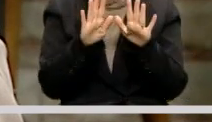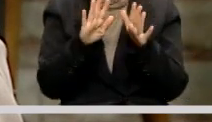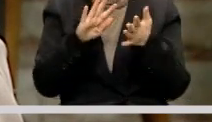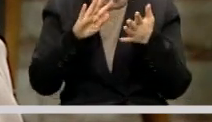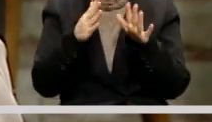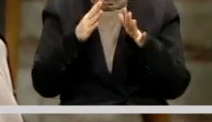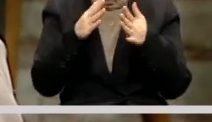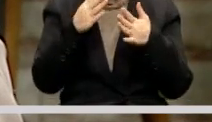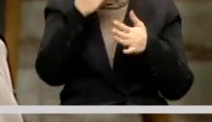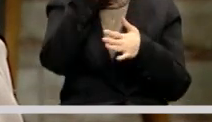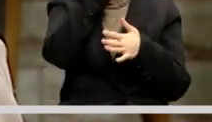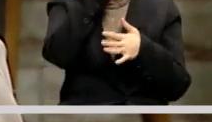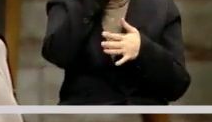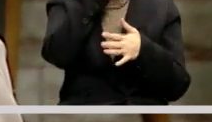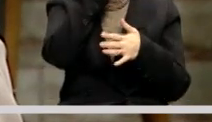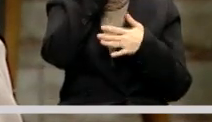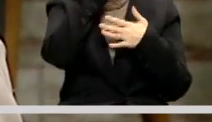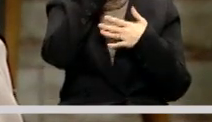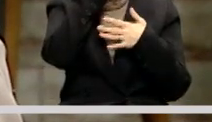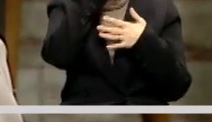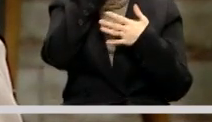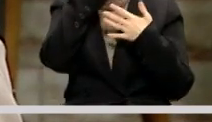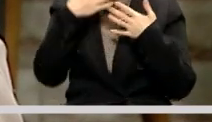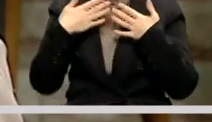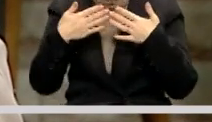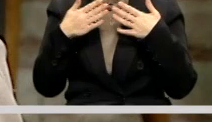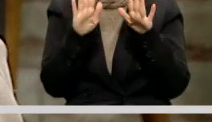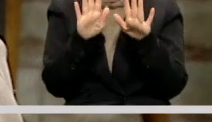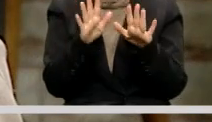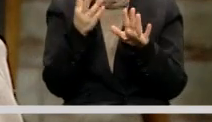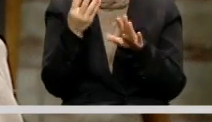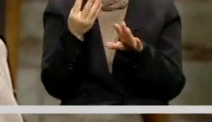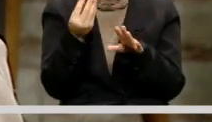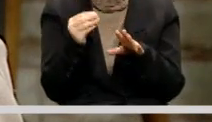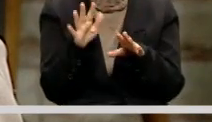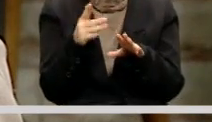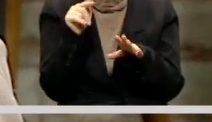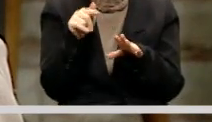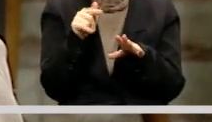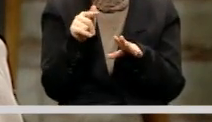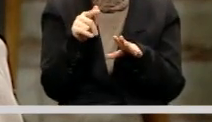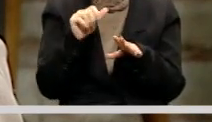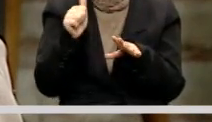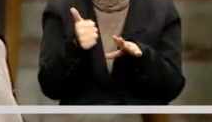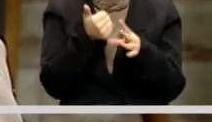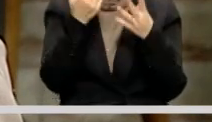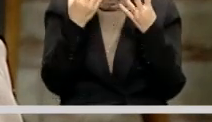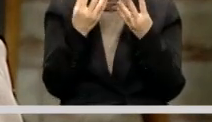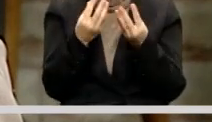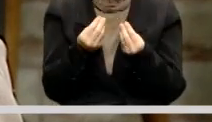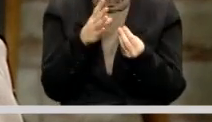parsiyel tıkanma dediğimiz bir durum yaşıyorlar. Apne ve hipopne yaşıyor olabilir. Burada eğer ki ciddi düzeyde yaşıyorsa bunun